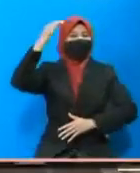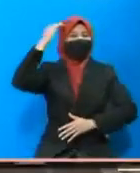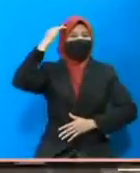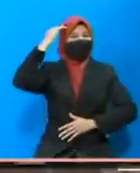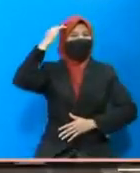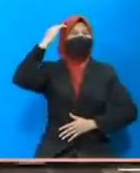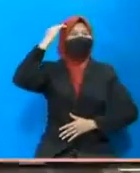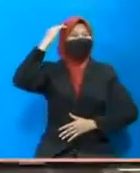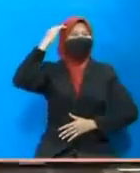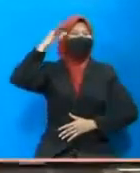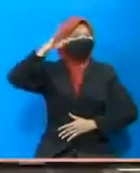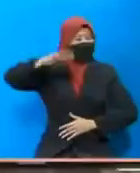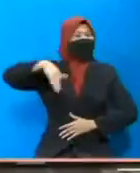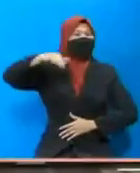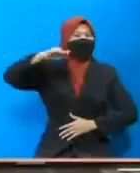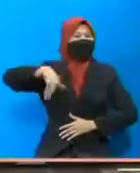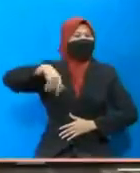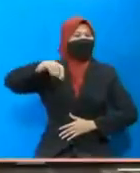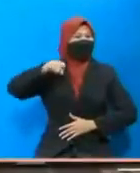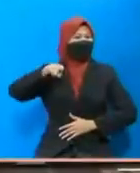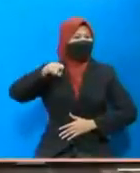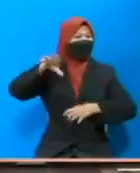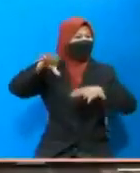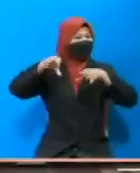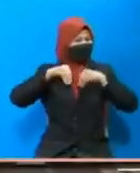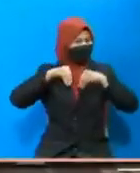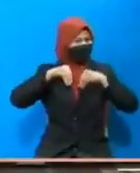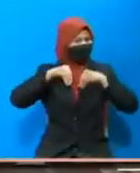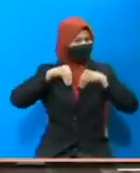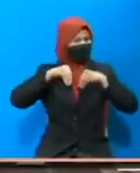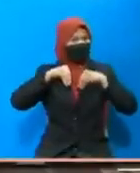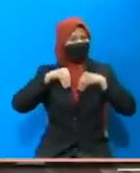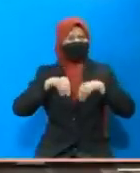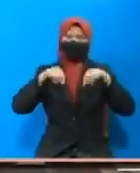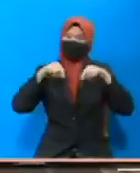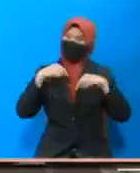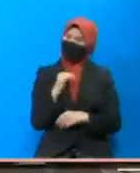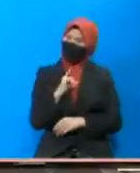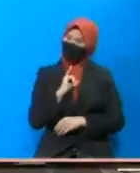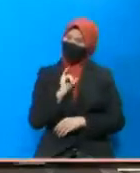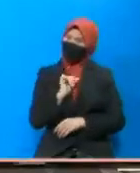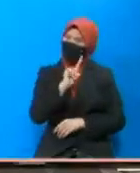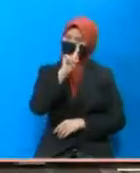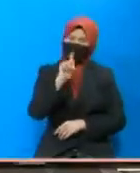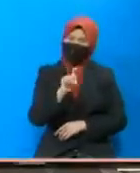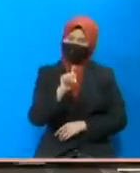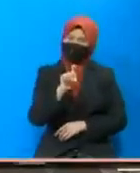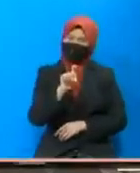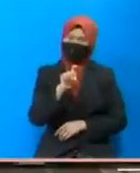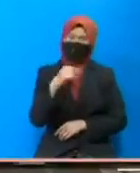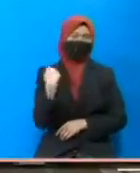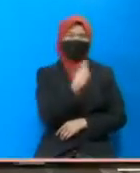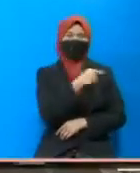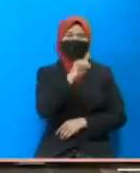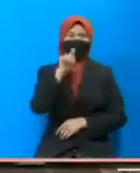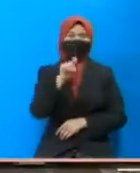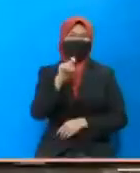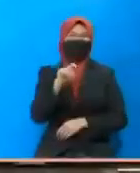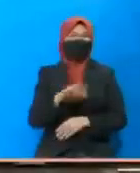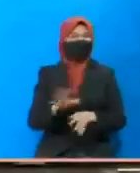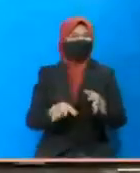diperkenan. Jadi kita nak tanya, dan ini diminta tangguh. Soalan saya, kalau ada